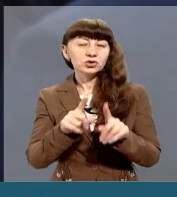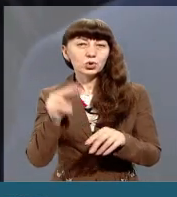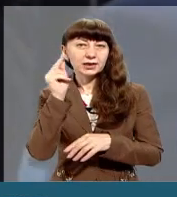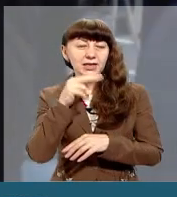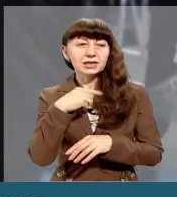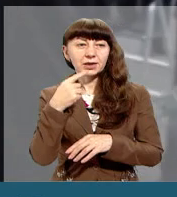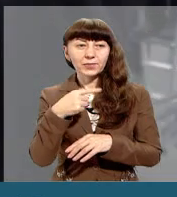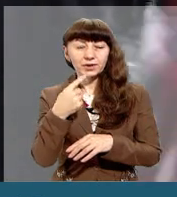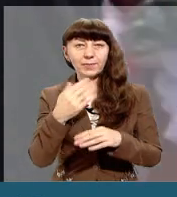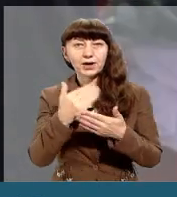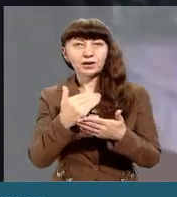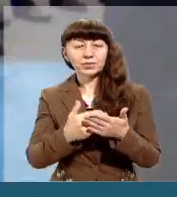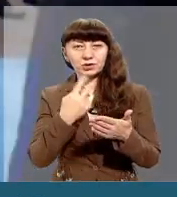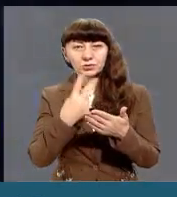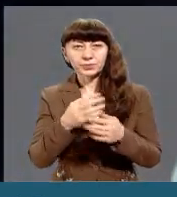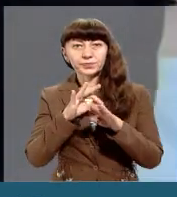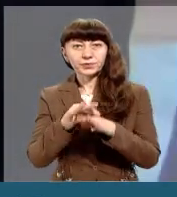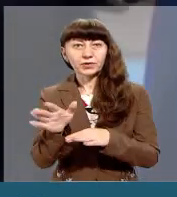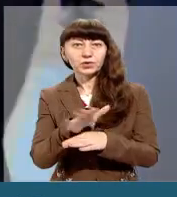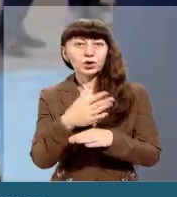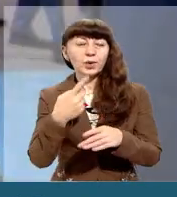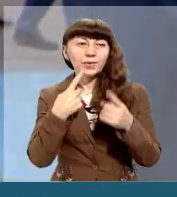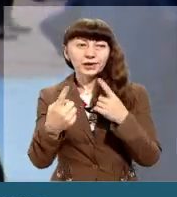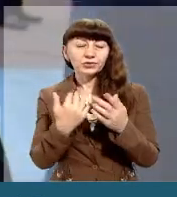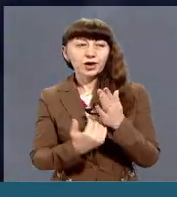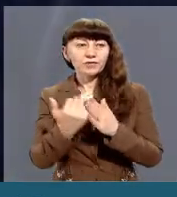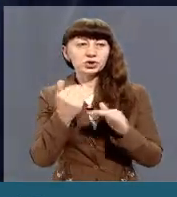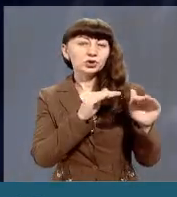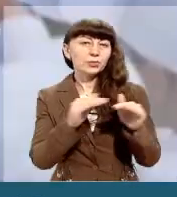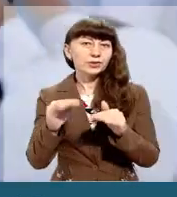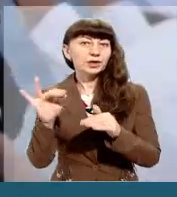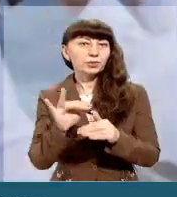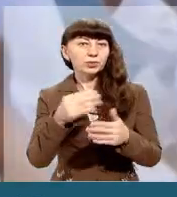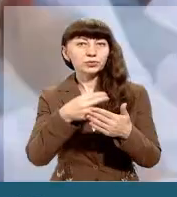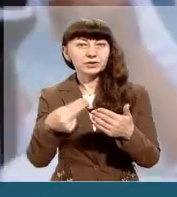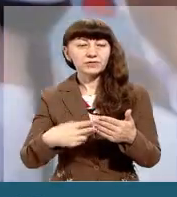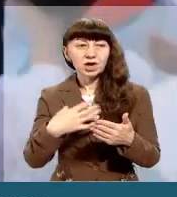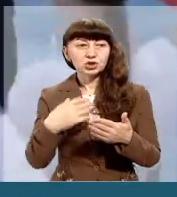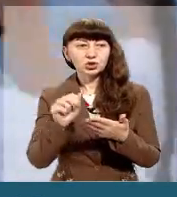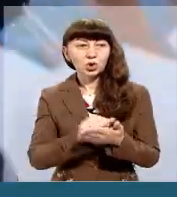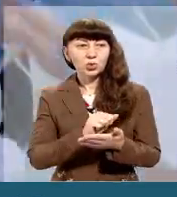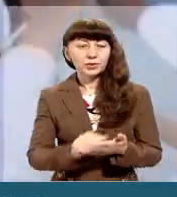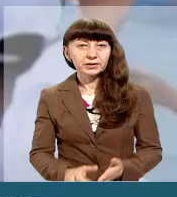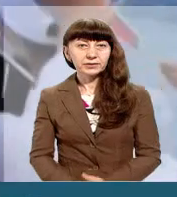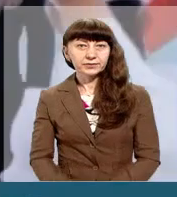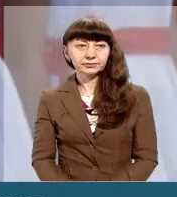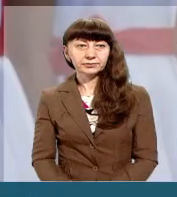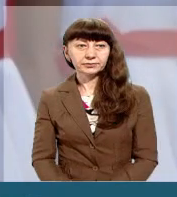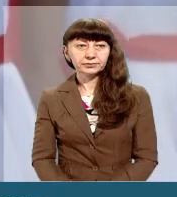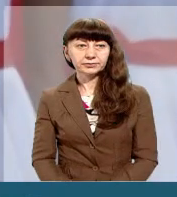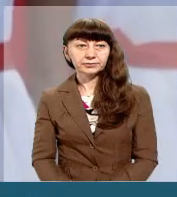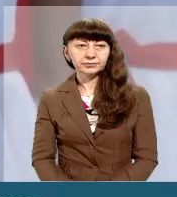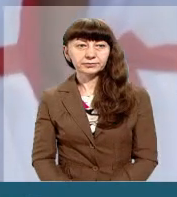Программа визита предусматривает проведение двухсторонних переговоров на высшем уровне и подписание ряда важных документов.